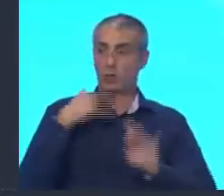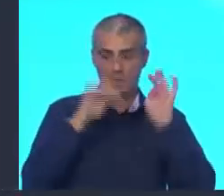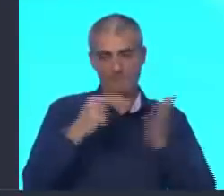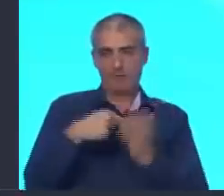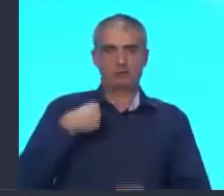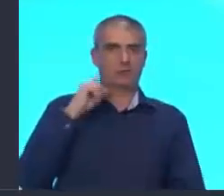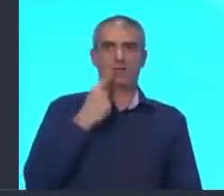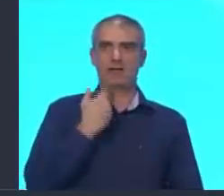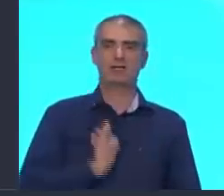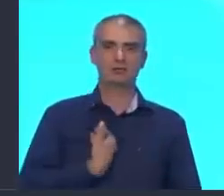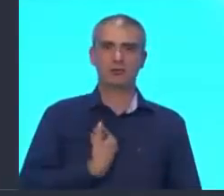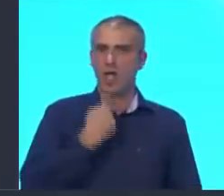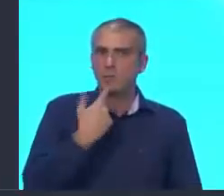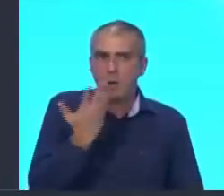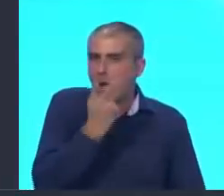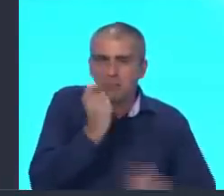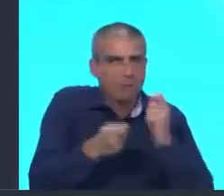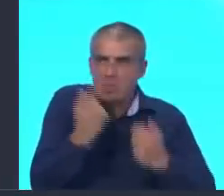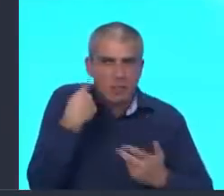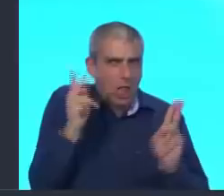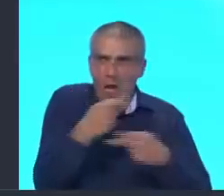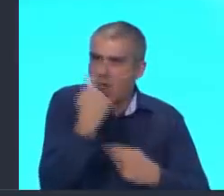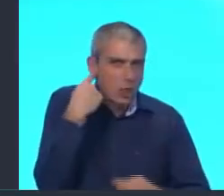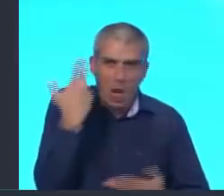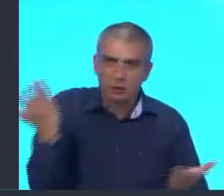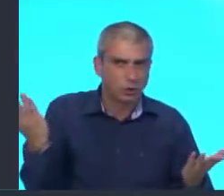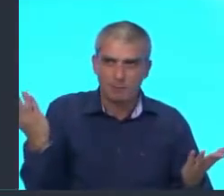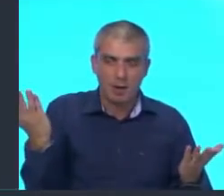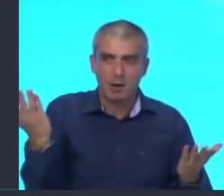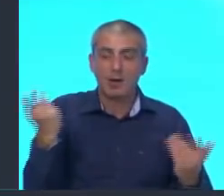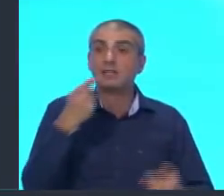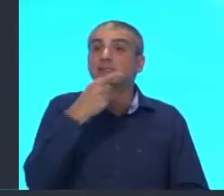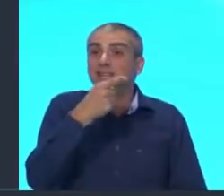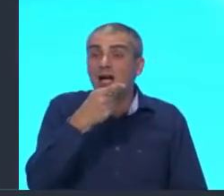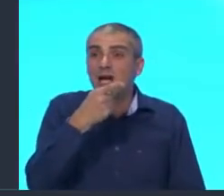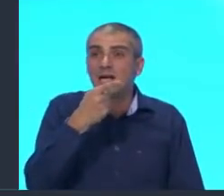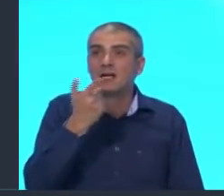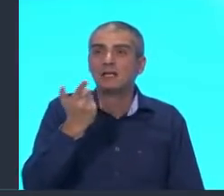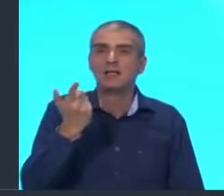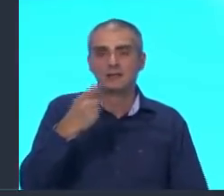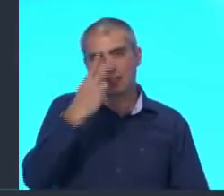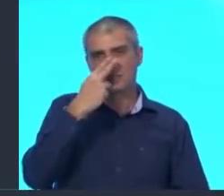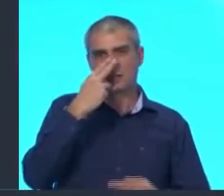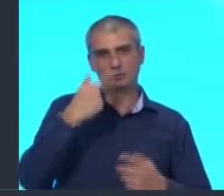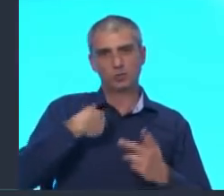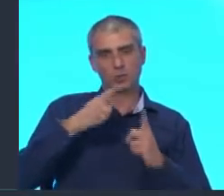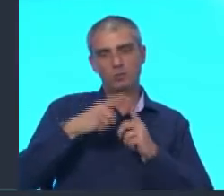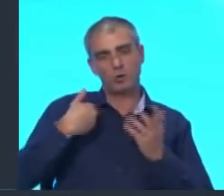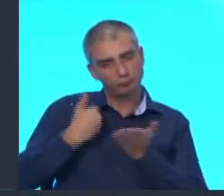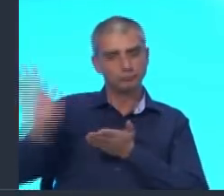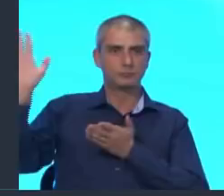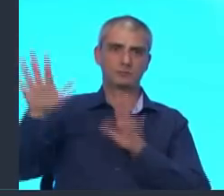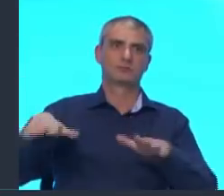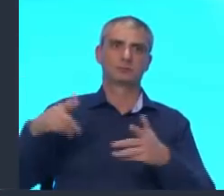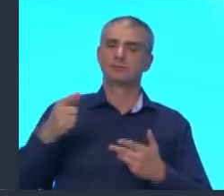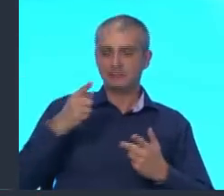חרש. אמרו לי, איך אתה מנגן? אתה לא יכול, אתה לא שומע. עצם זה שהם כאילו ניסו להוריד אותי מזה, זה כאילו דווקא